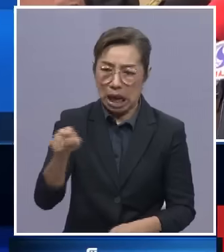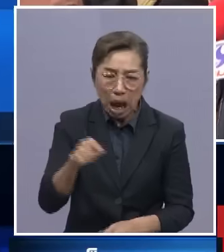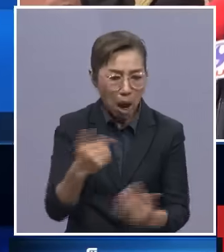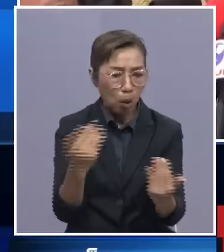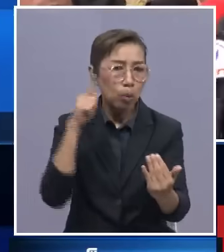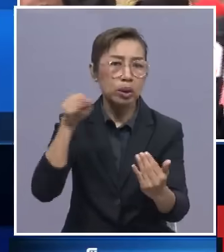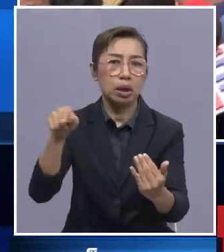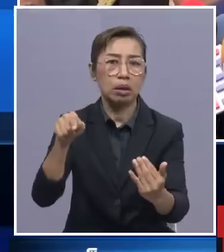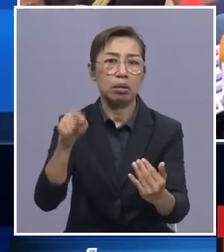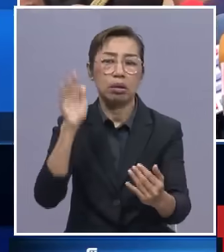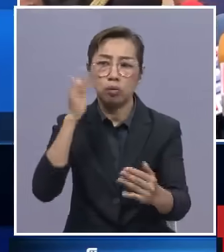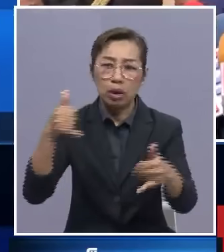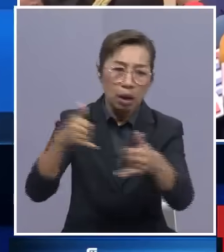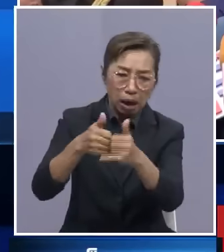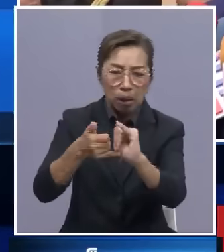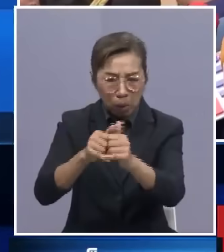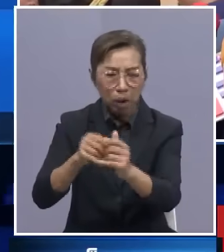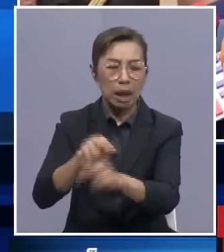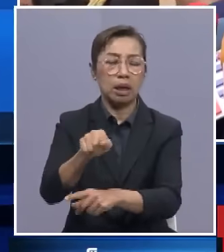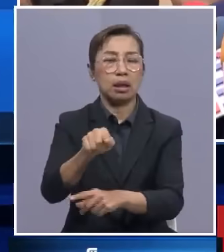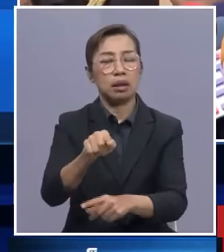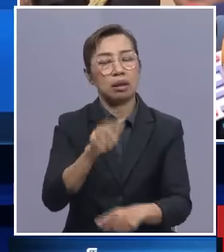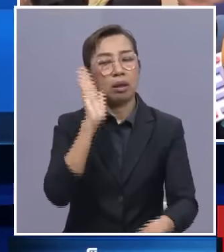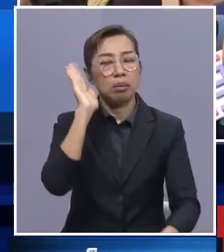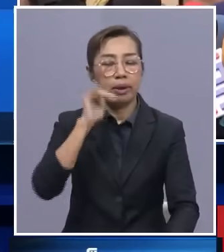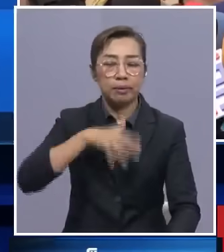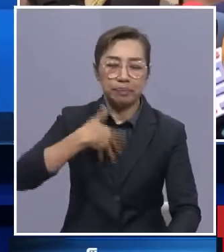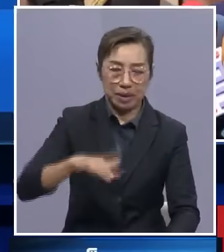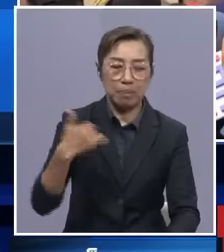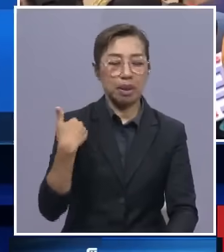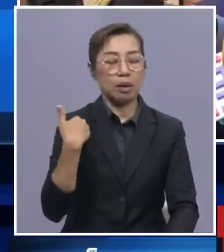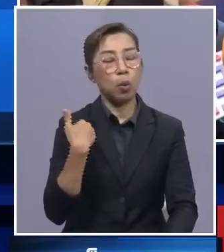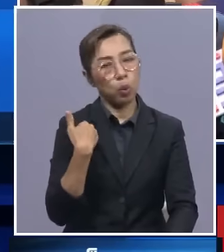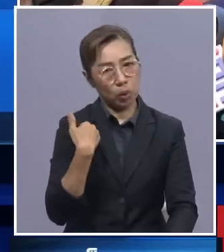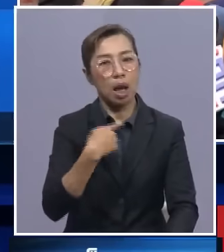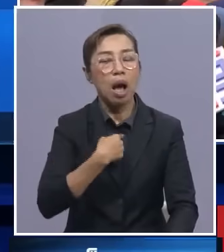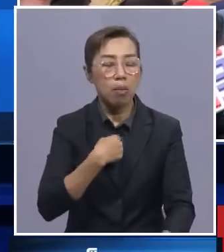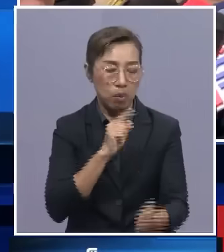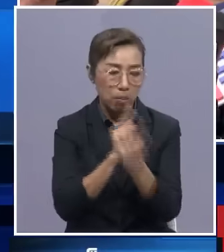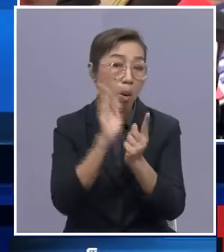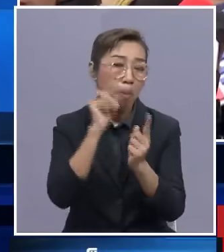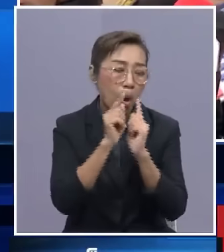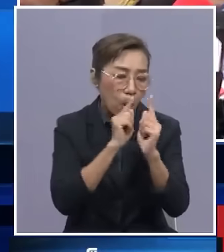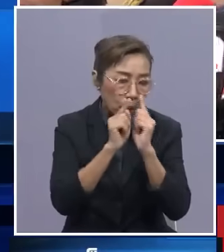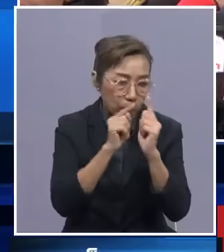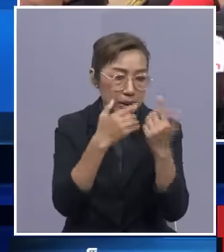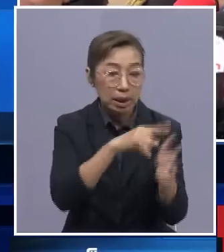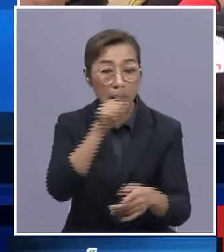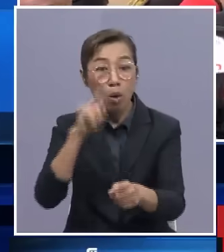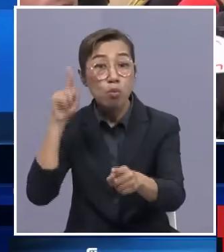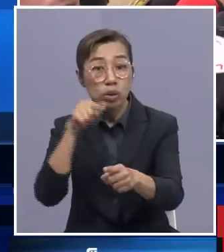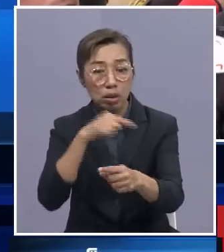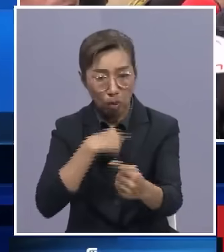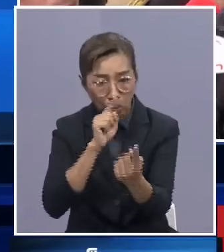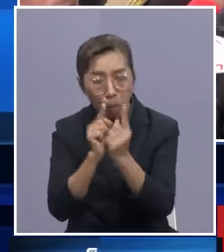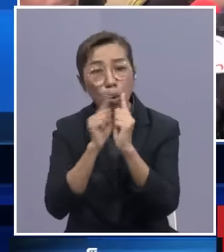เอ่อผมก็จริงๆได้คุยหลายเรื่องกับครอบครัวผู้เสียหายแล้วก็ตัวผู้เสียหายเองนะครับซึ่งเป็นครั้งแรกที่ผม